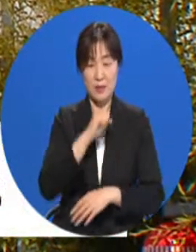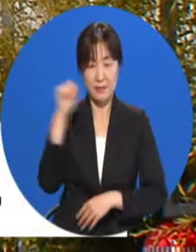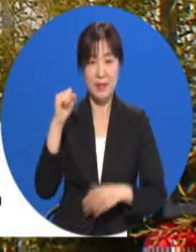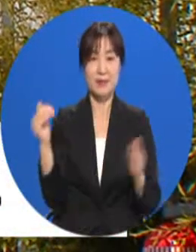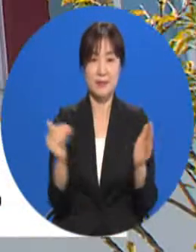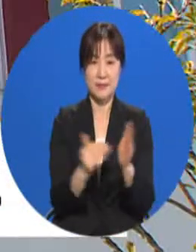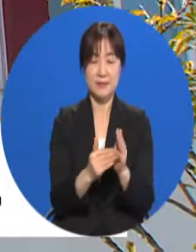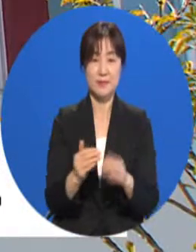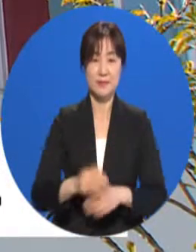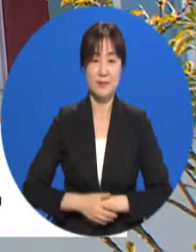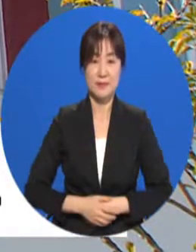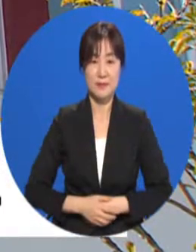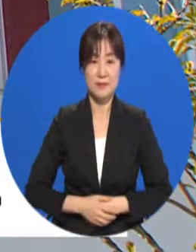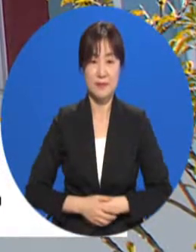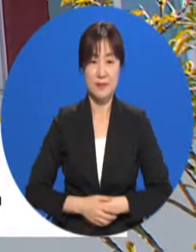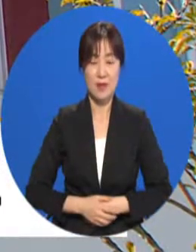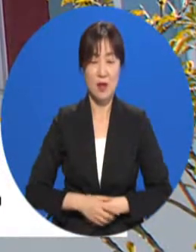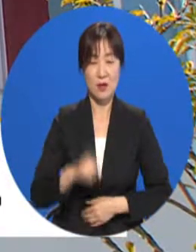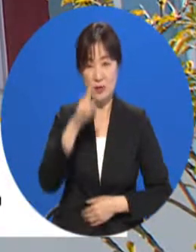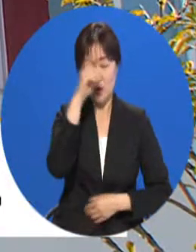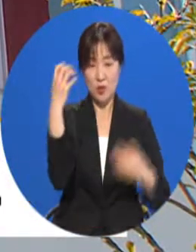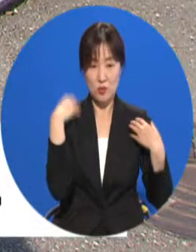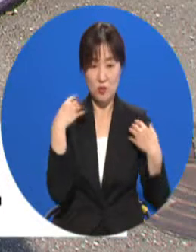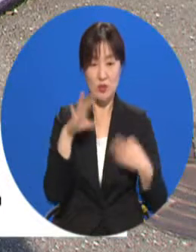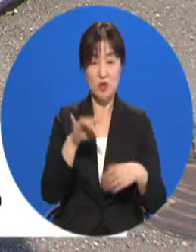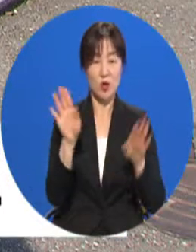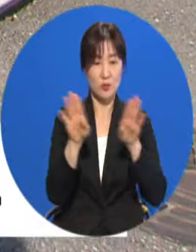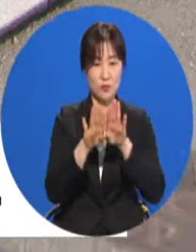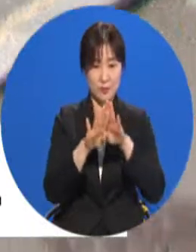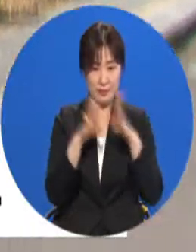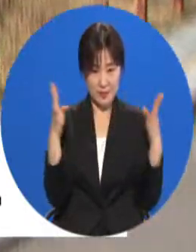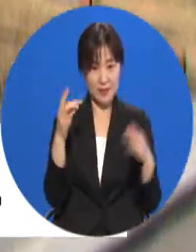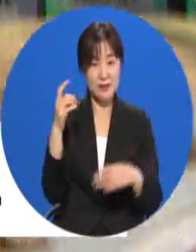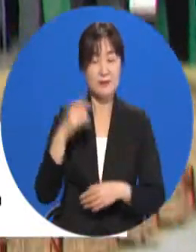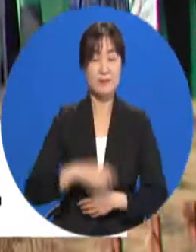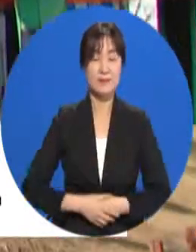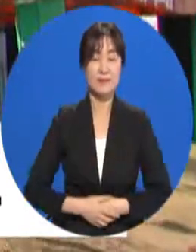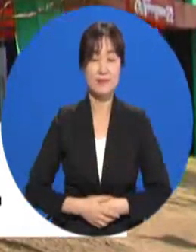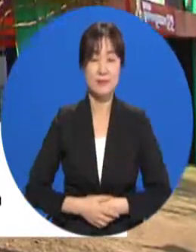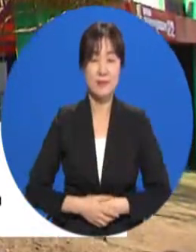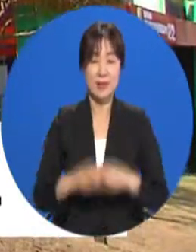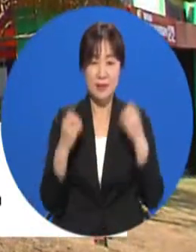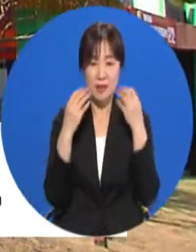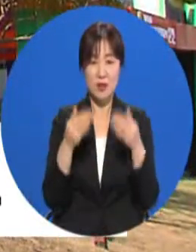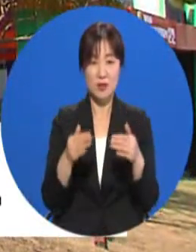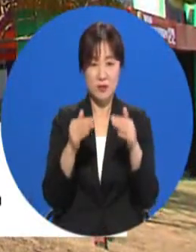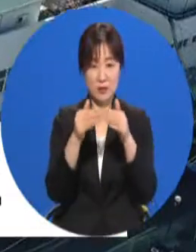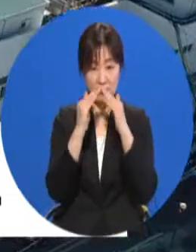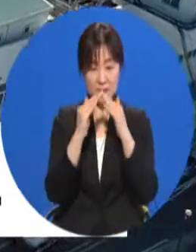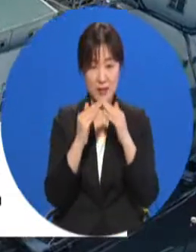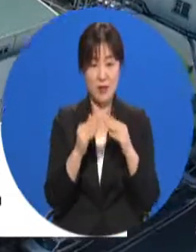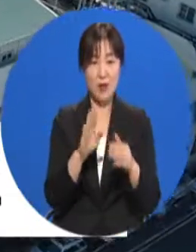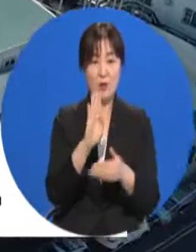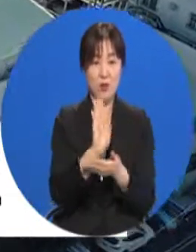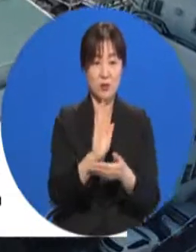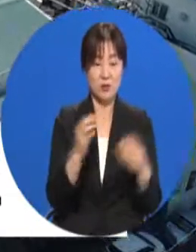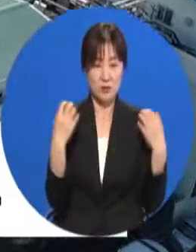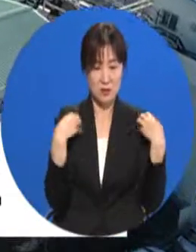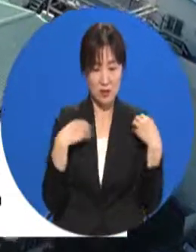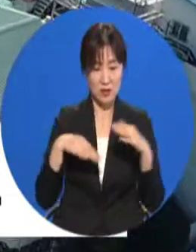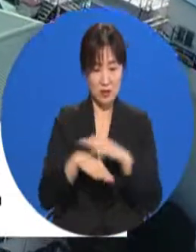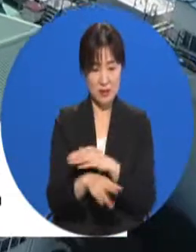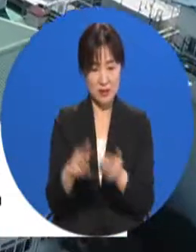때문입니다. 사실상 정부의 첫 관문을 통과한 셈입니다. 새 청사는 본청과 의회동, 지하주차장을